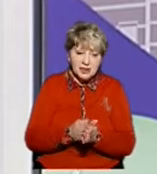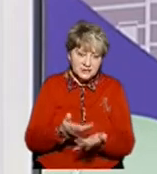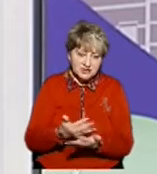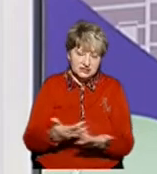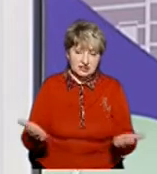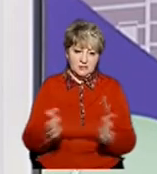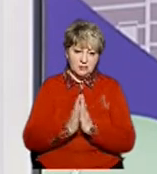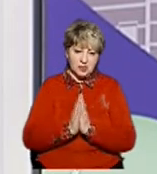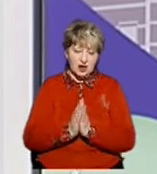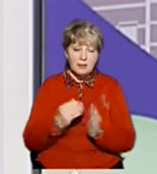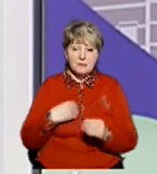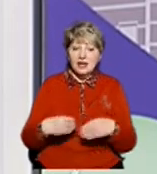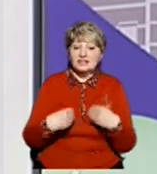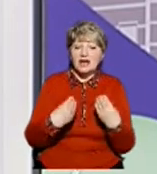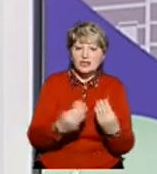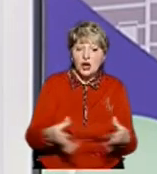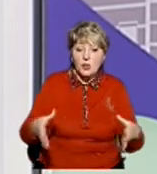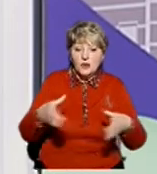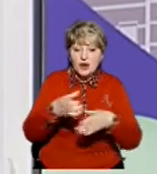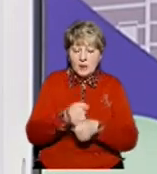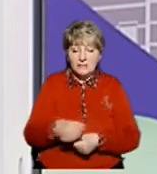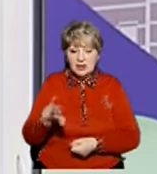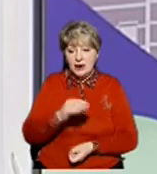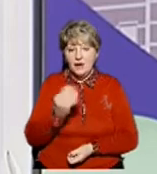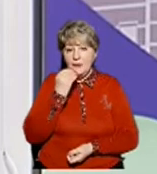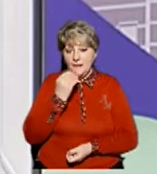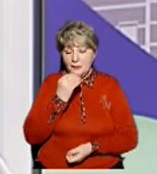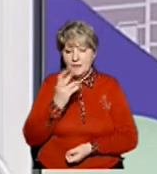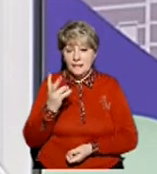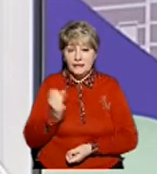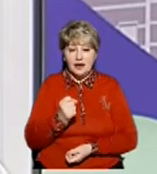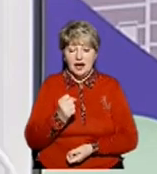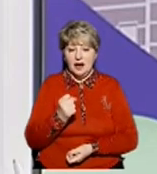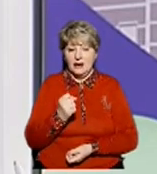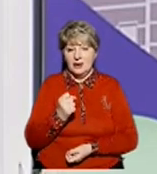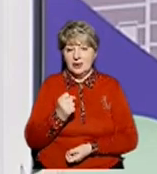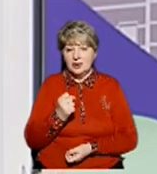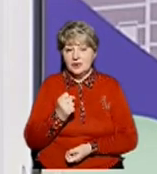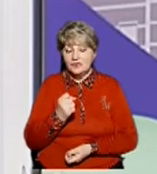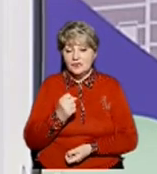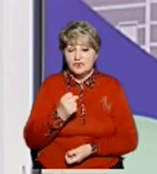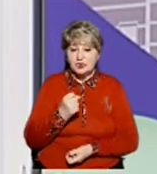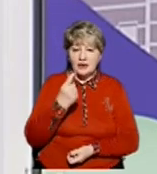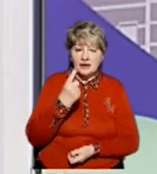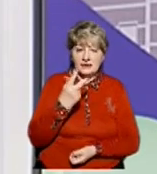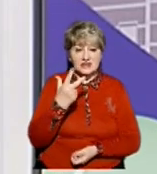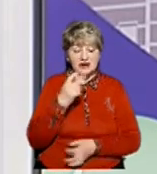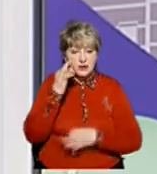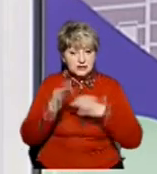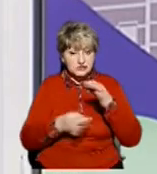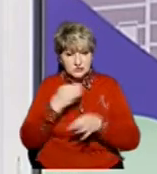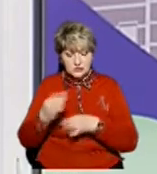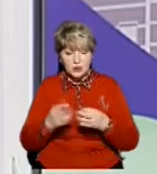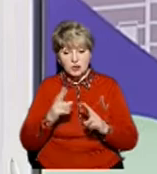засоби. Mm-hmm. Тобто ми даємо набори для харчів на перші, на, там, до 3 діб. Це для тих,